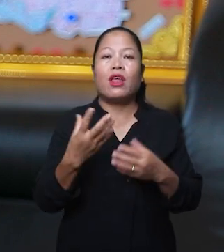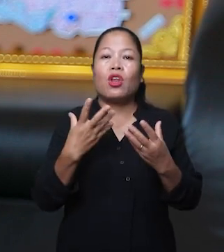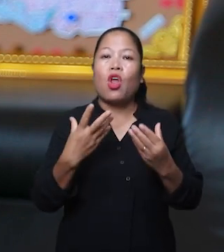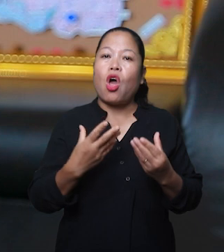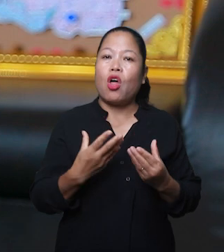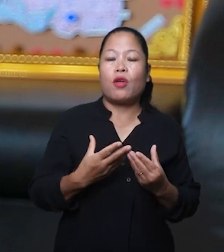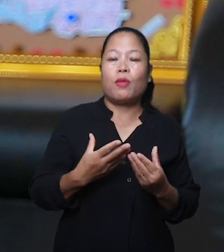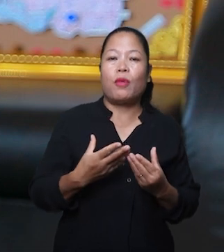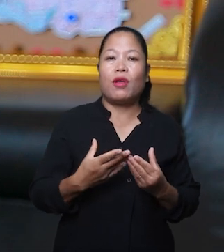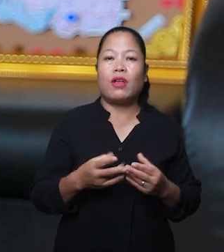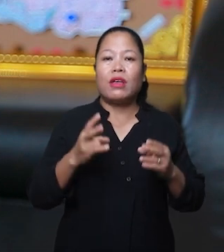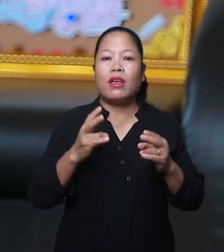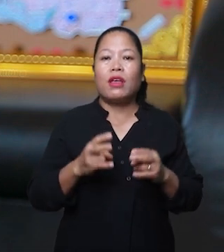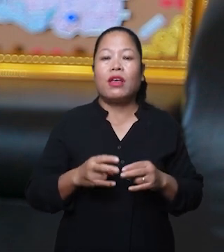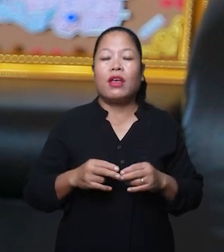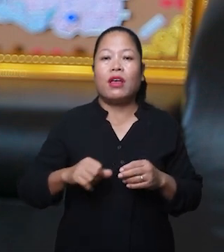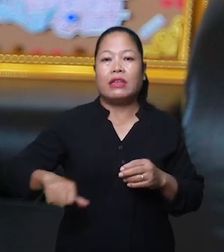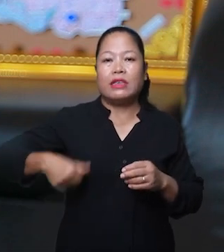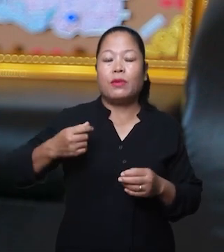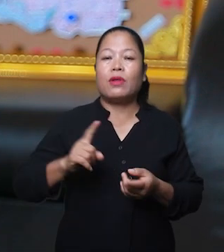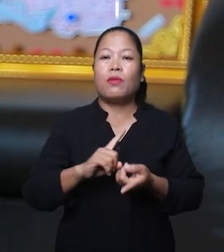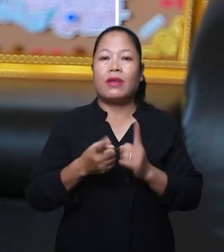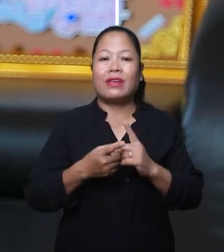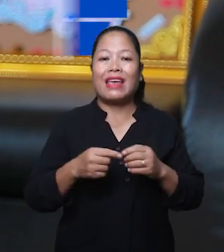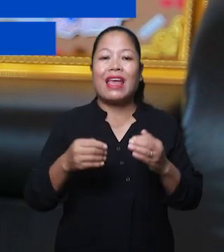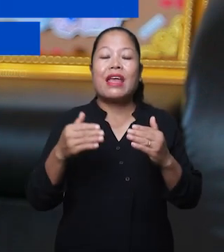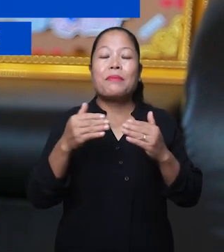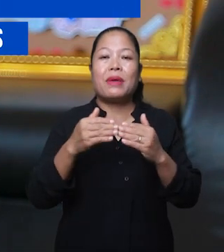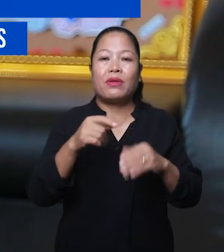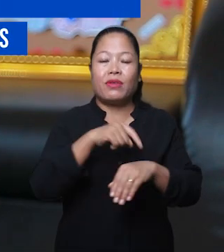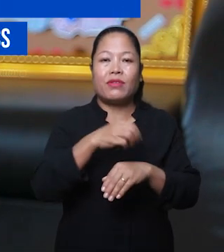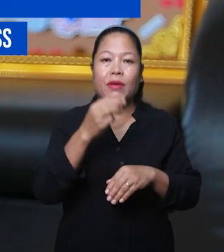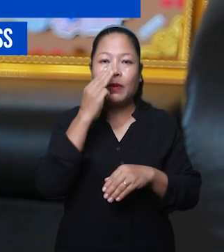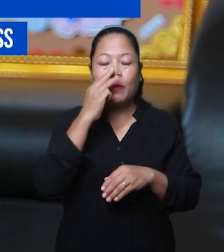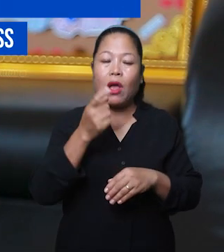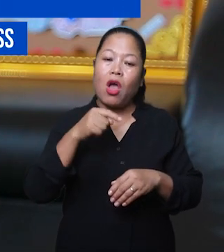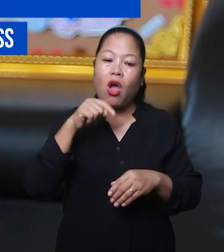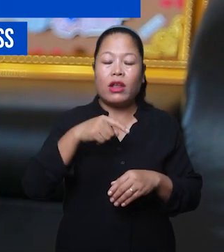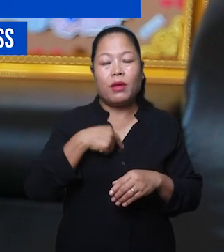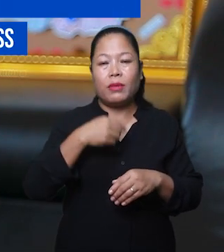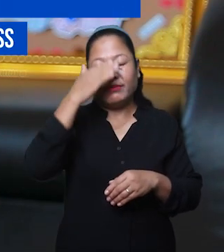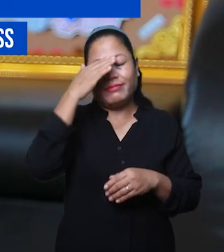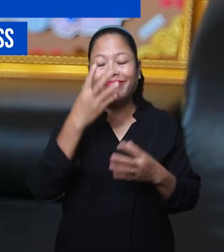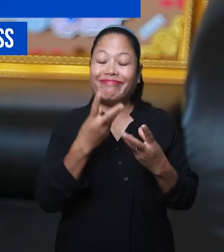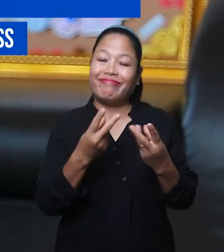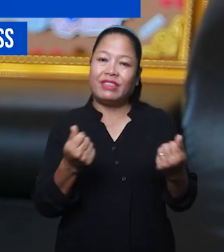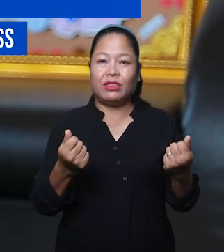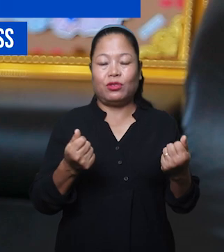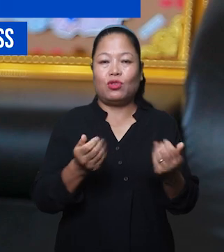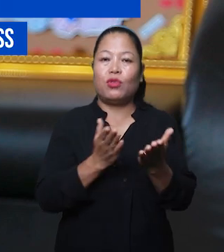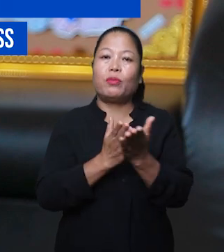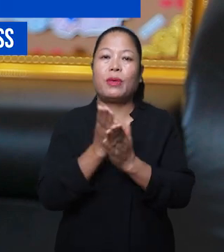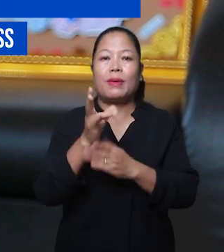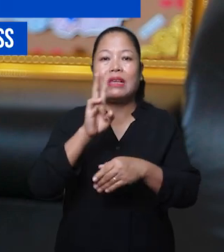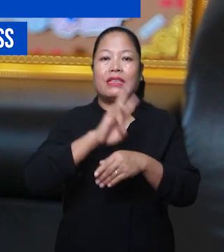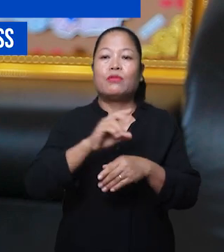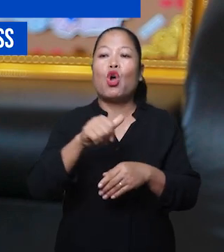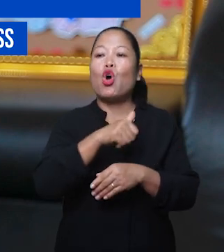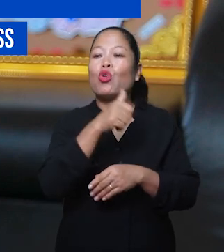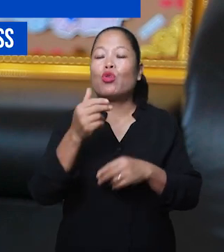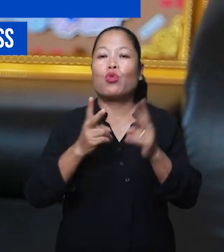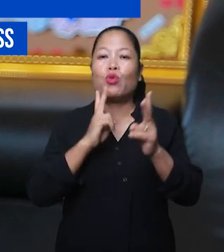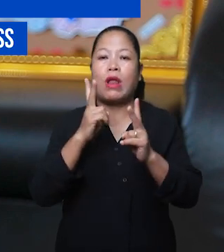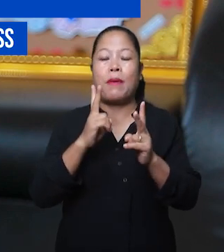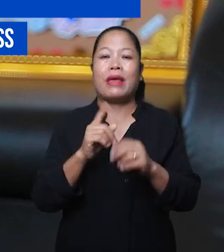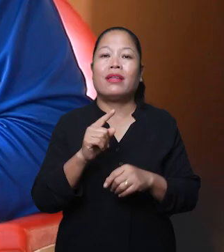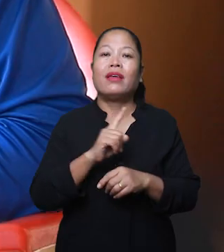एकदम नर्मल लाइफमा आइसके अनि भेट हुँदाखेरि म्याम म अहिले निको छु म यो गर्छु भन्छन् उनको व्यवहारिक सिपहरू अरू अरू